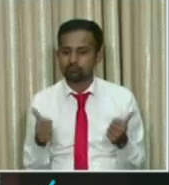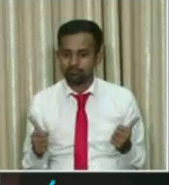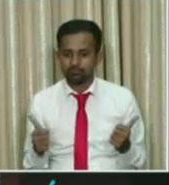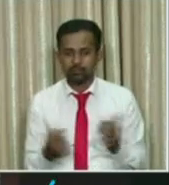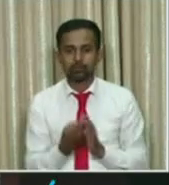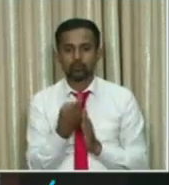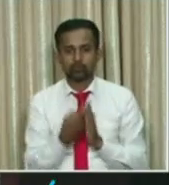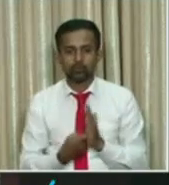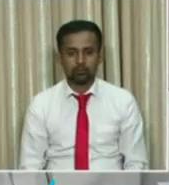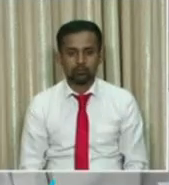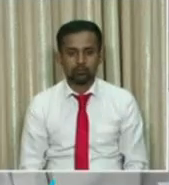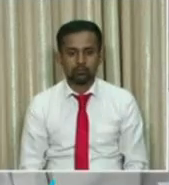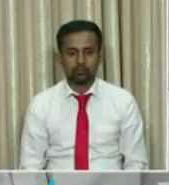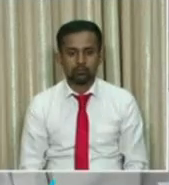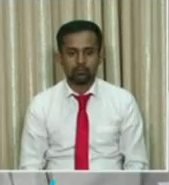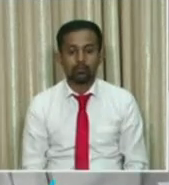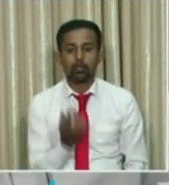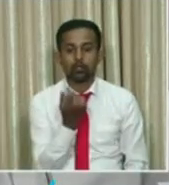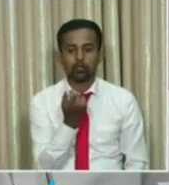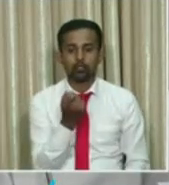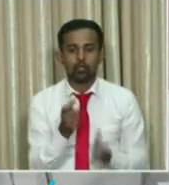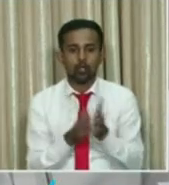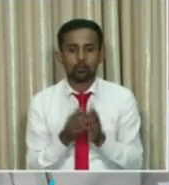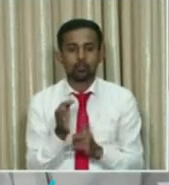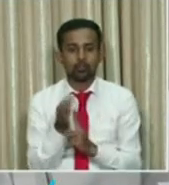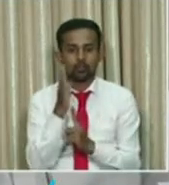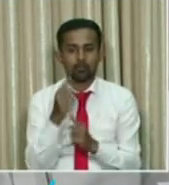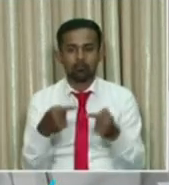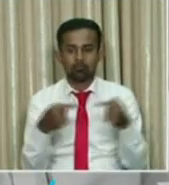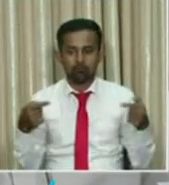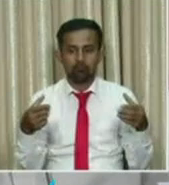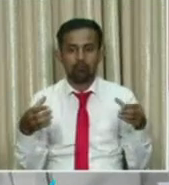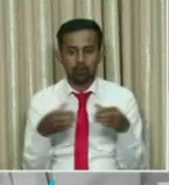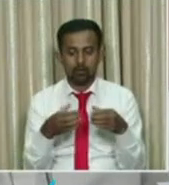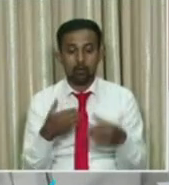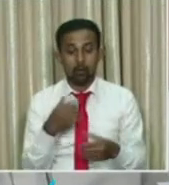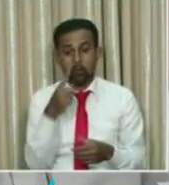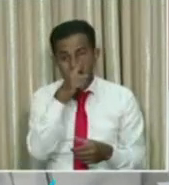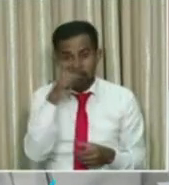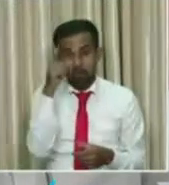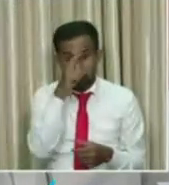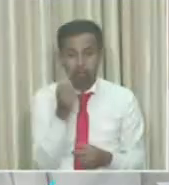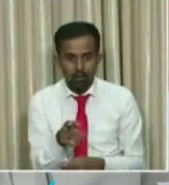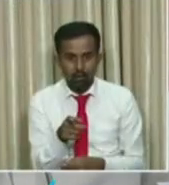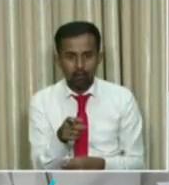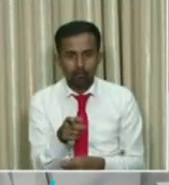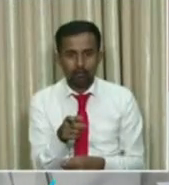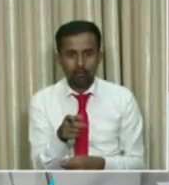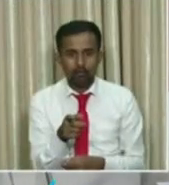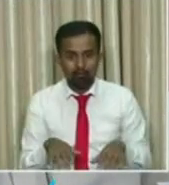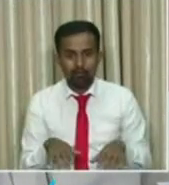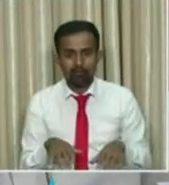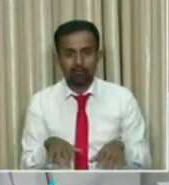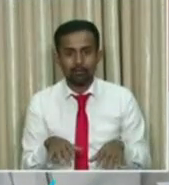ස්ටෑන්ඩින් ඕඩර්ස් කඩ කරපු දිනයක්. මුදල් කාර්ක සභාවේ සභාපතිකම විපක්ෂයට දෙන්න කියලා මම හිතන්නේ අපි මාස ගාණක් ඔබතුමාගේ ඉල්ලීමක් කෙරුවා. දැන්